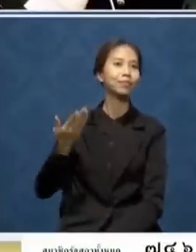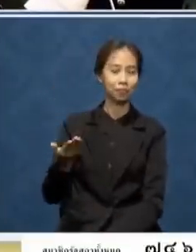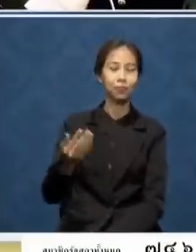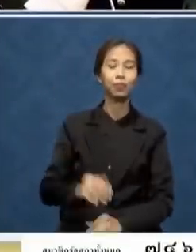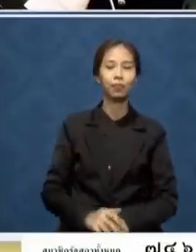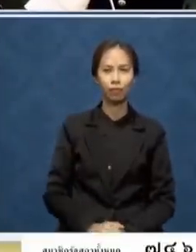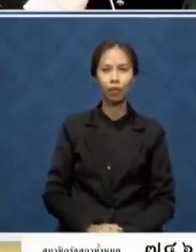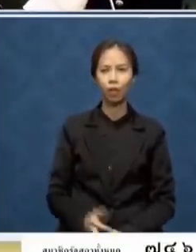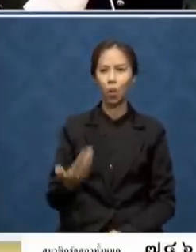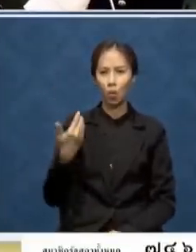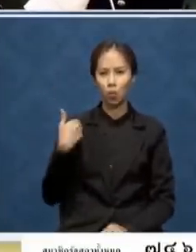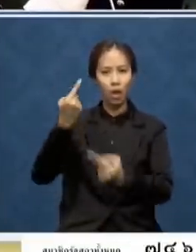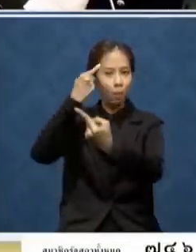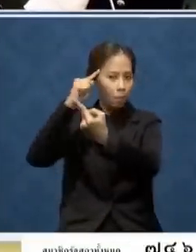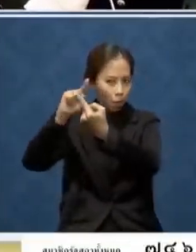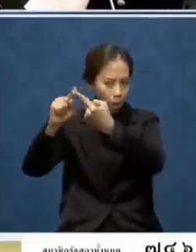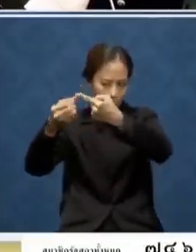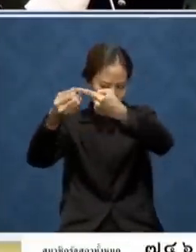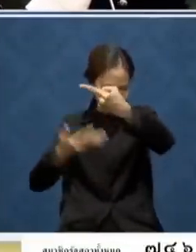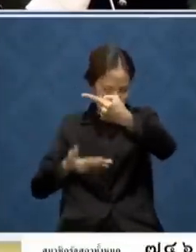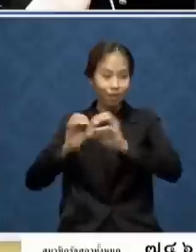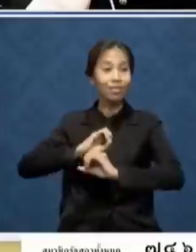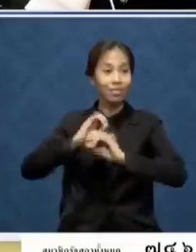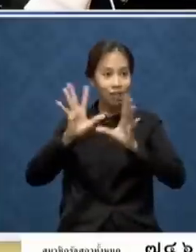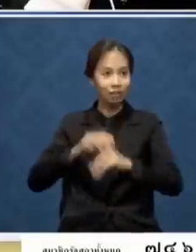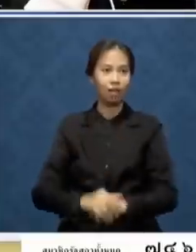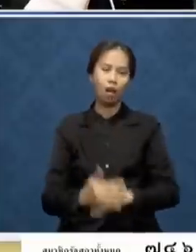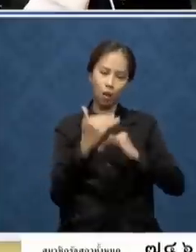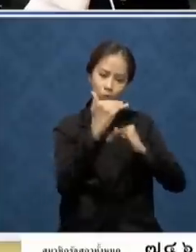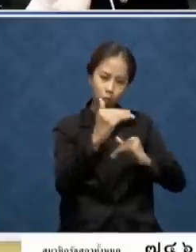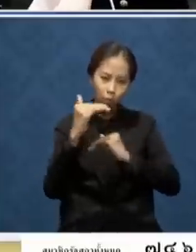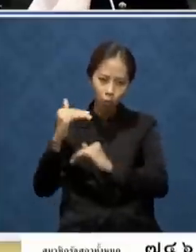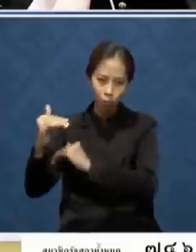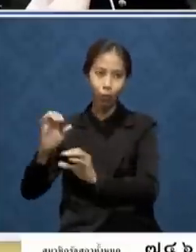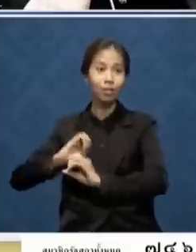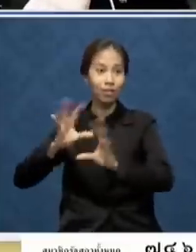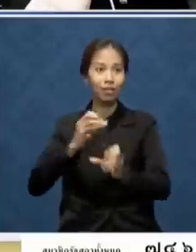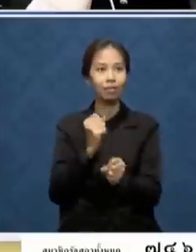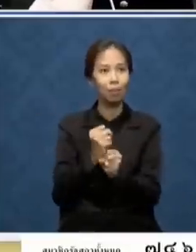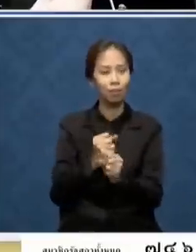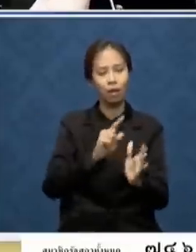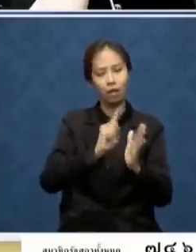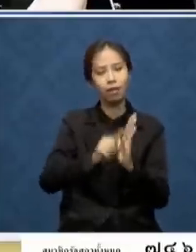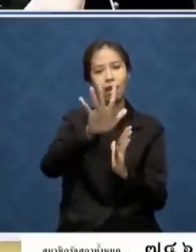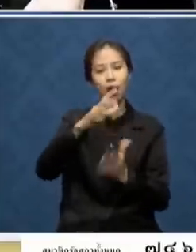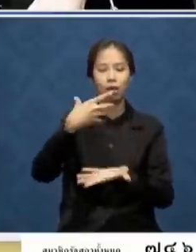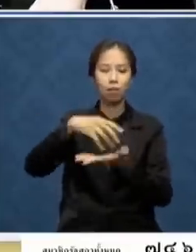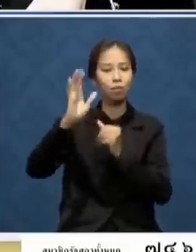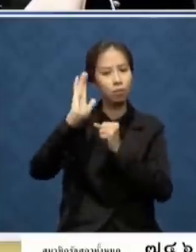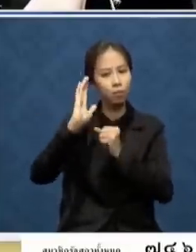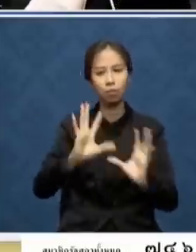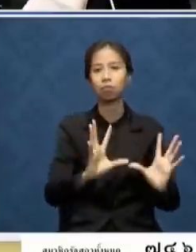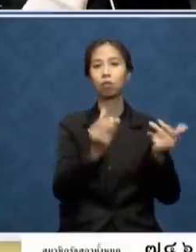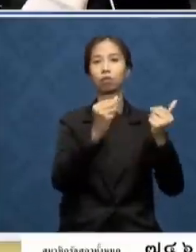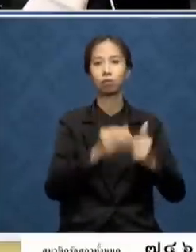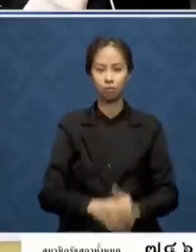addressมีการตั้งเป้าหมายชัดเจนมีกรอบเวลาชัดเจนโดยใช้ระยะเวลาในการแถลงเพียงแค่ 5นาทีเท่านั้นตอนนั้นดิฉัน